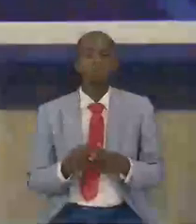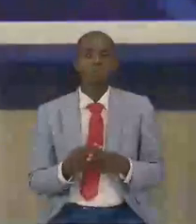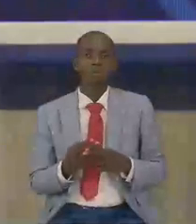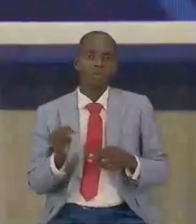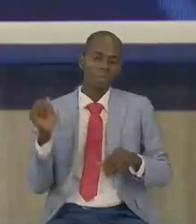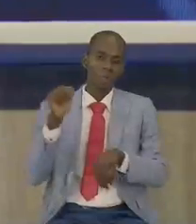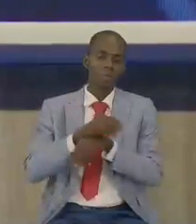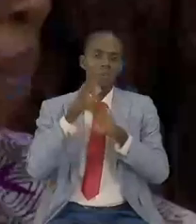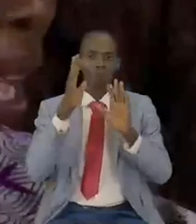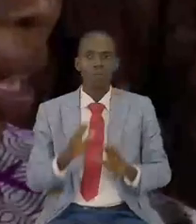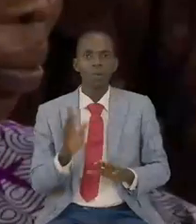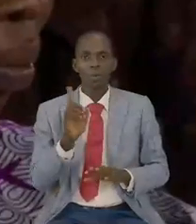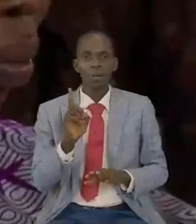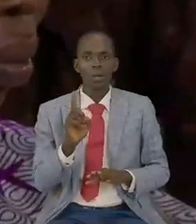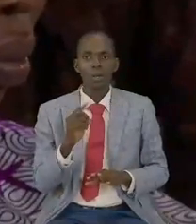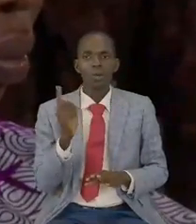Vainqueur.